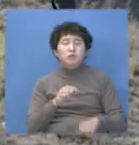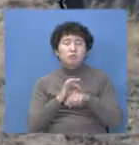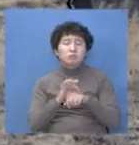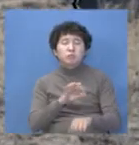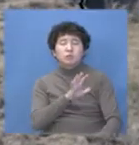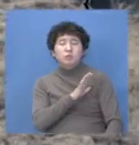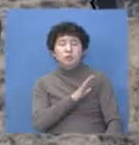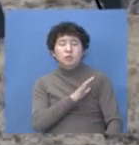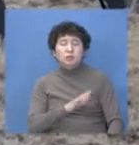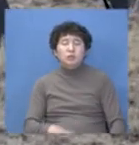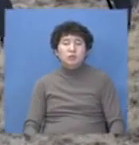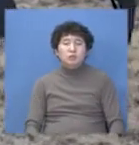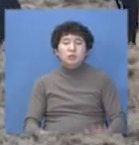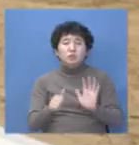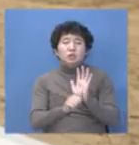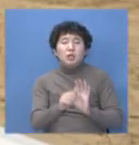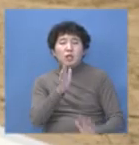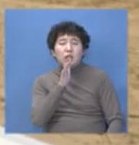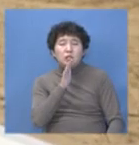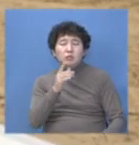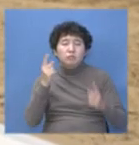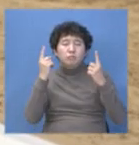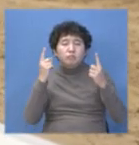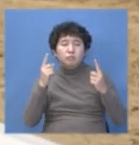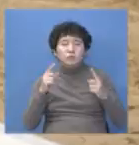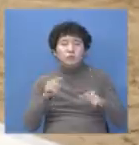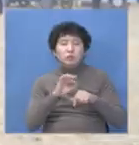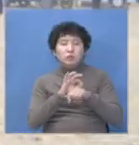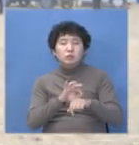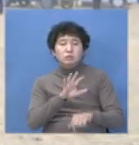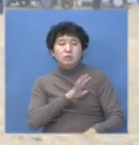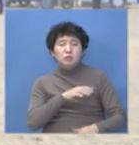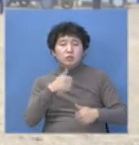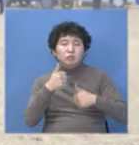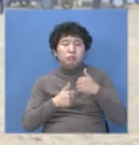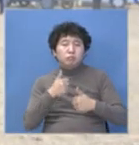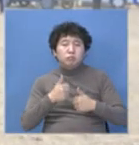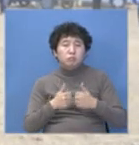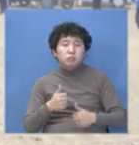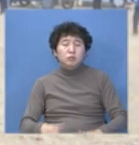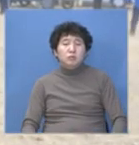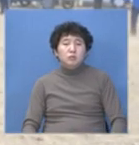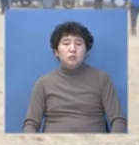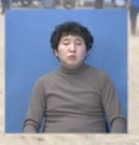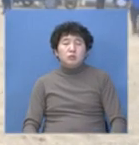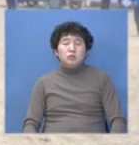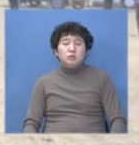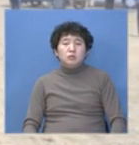Сарыөлең ауылдық округінің 60 жылдық мерейтойы ұйымдастырылды. Жарысқа деген дайындығымыз жақсы.